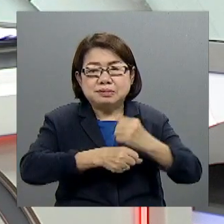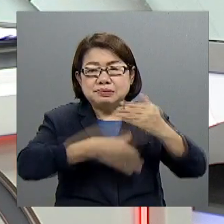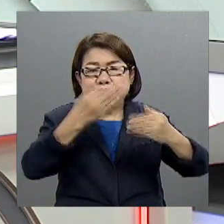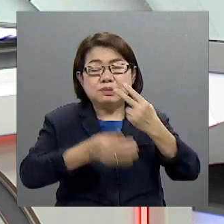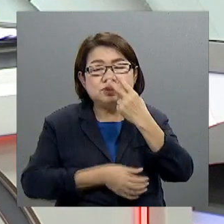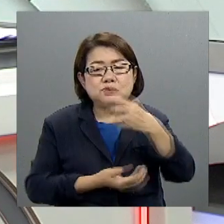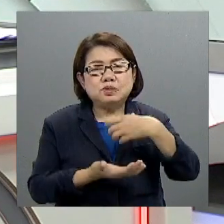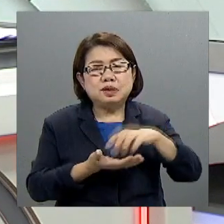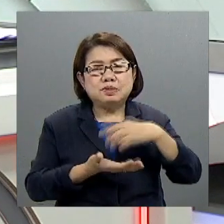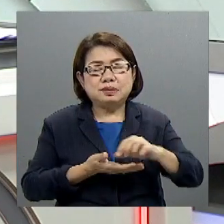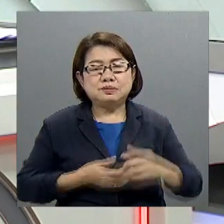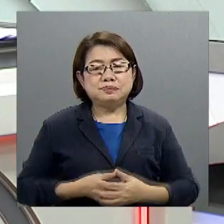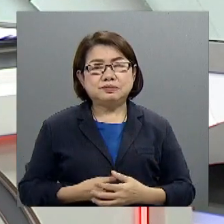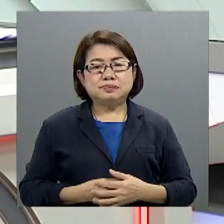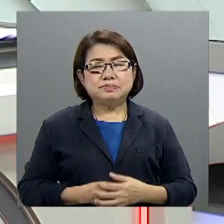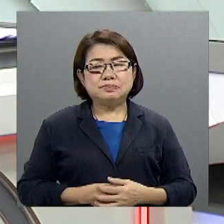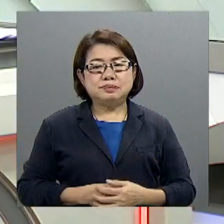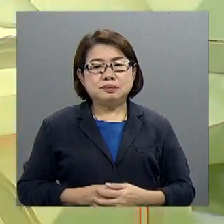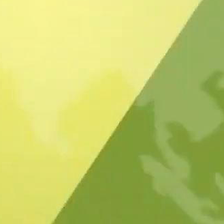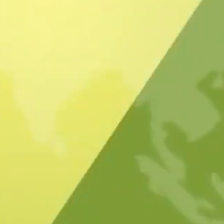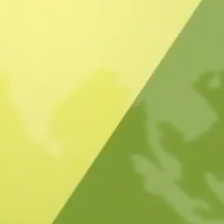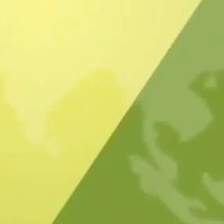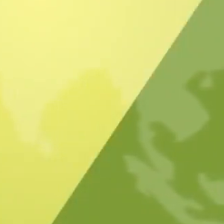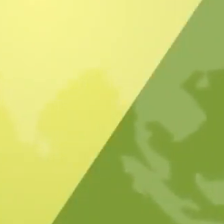ารักษ์แก้วจันเหลาครับ